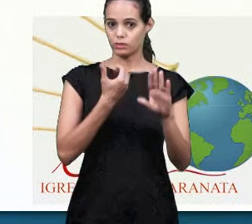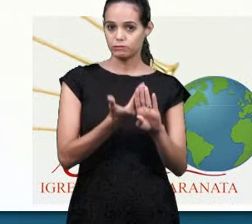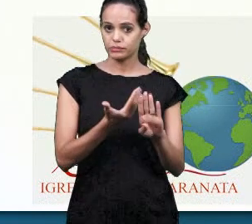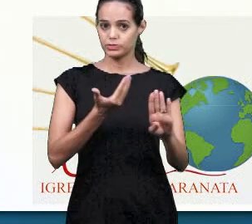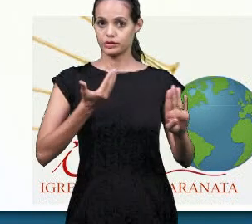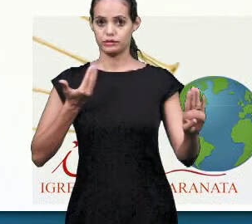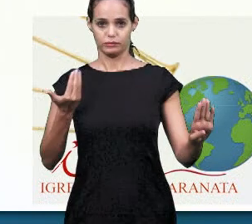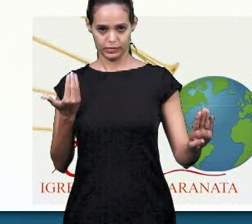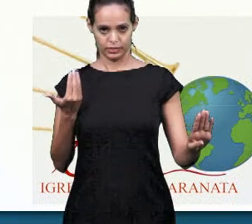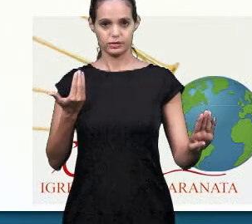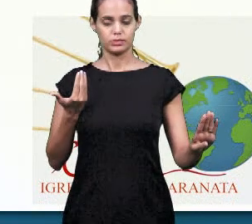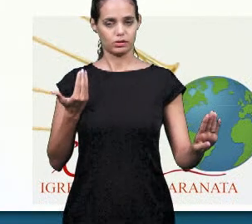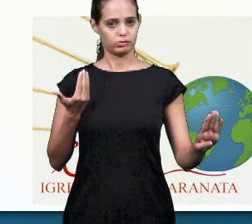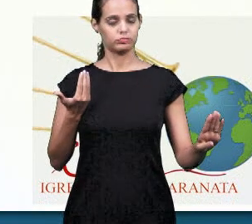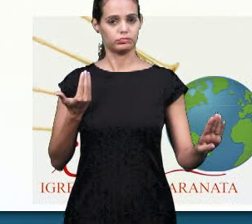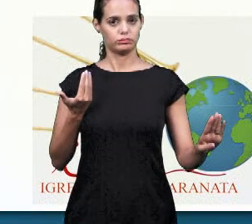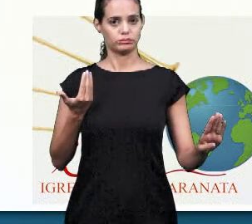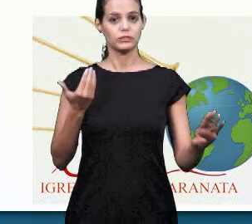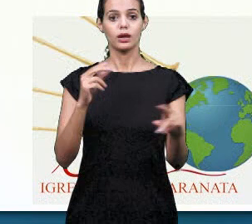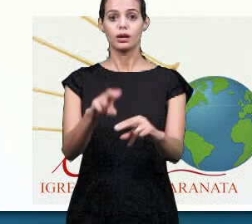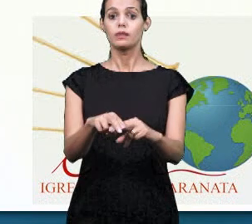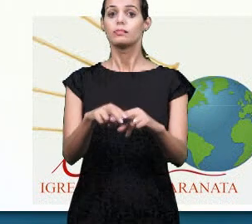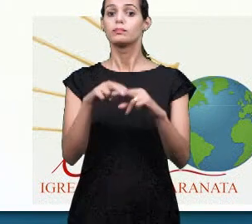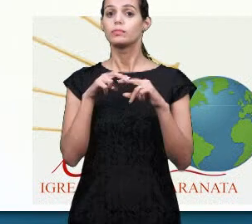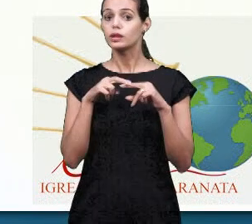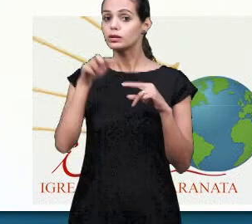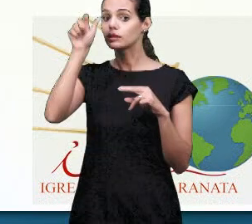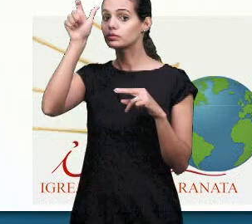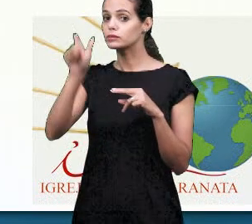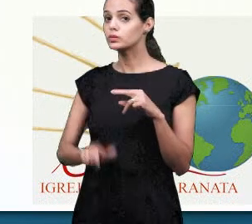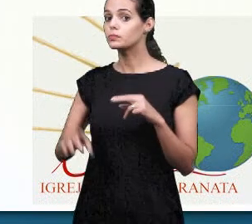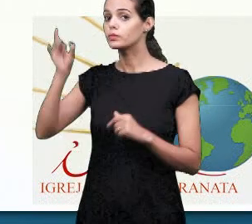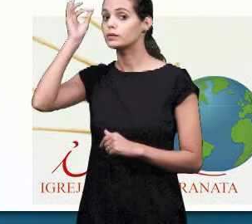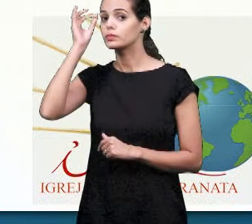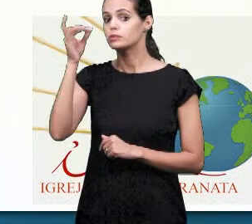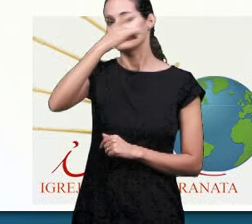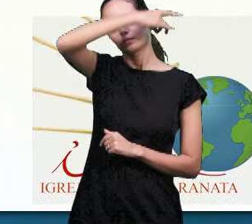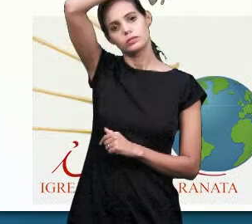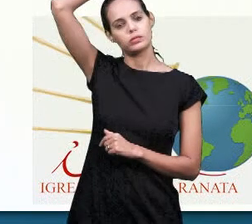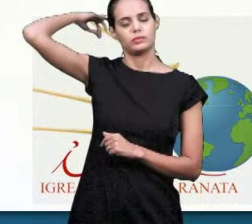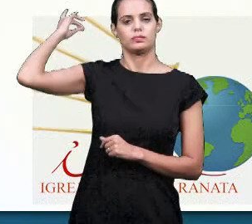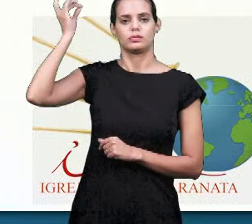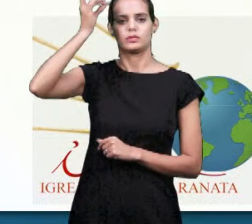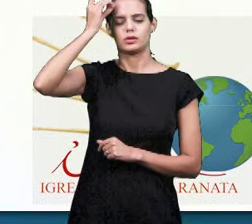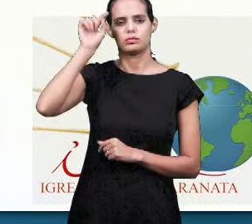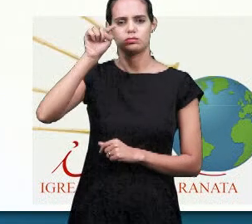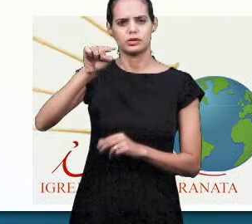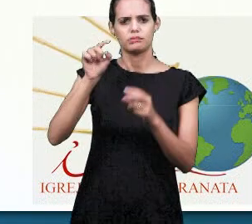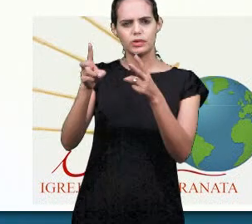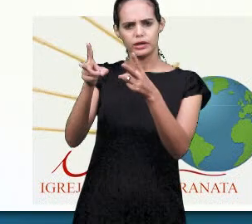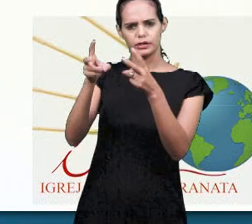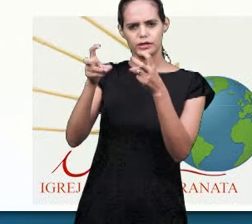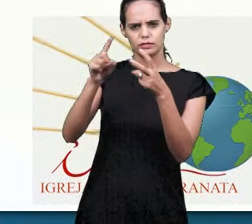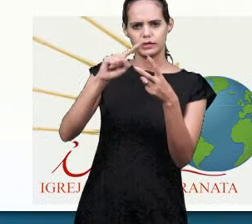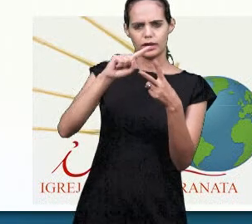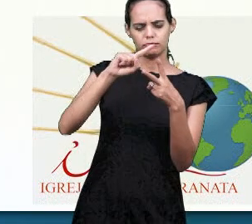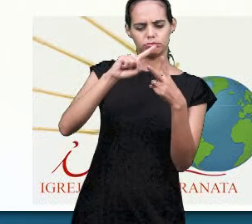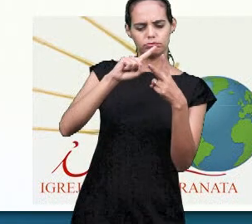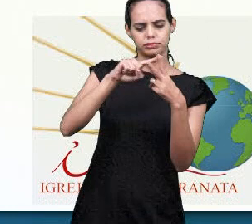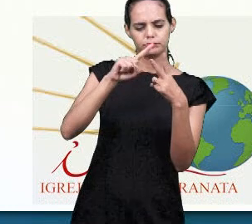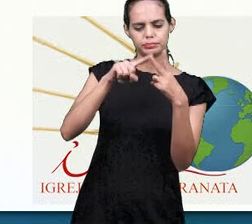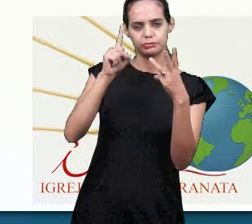de sanctification effectué à travers la personne du Saint-Esprit. Donc, vous allez identifier ces 3 points